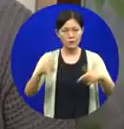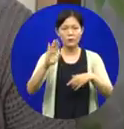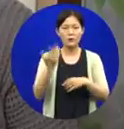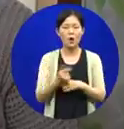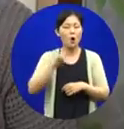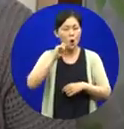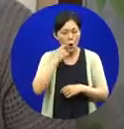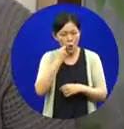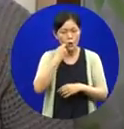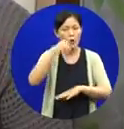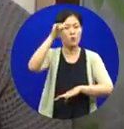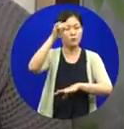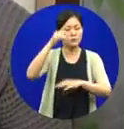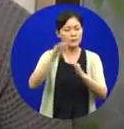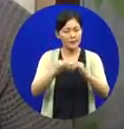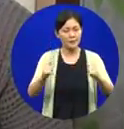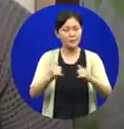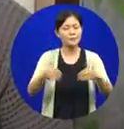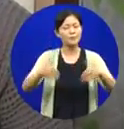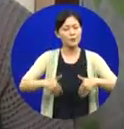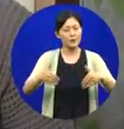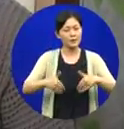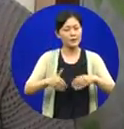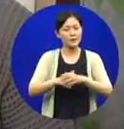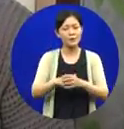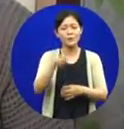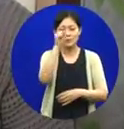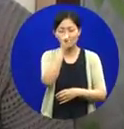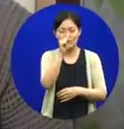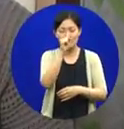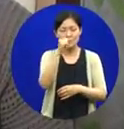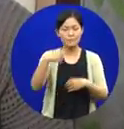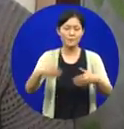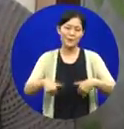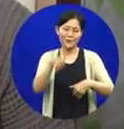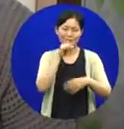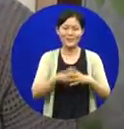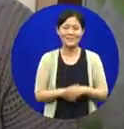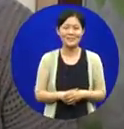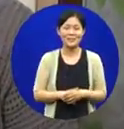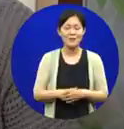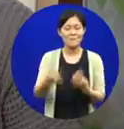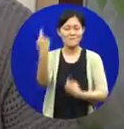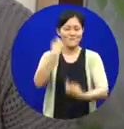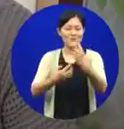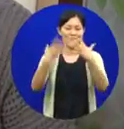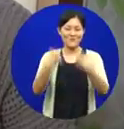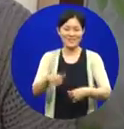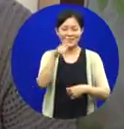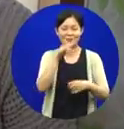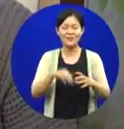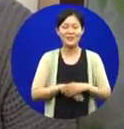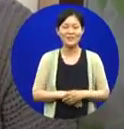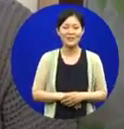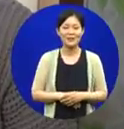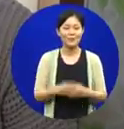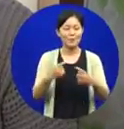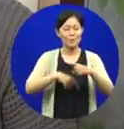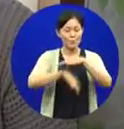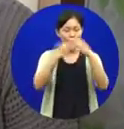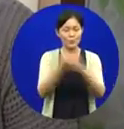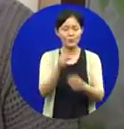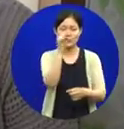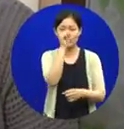돼서 더 어려운 계층들이라든가 진짜 도움이 필요하신 분들이 조금 받는 게 필요하다고 생각을 해요. 이제 문의가 굉장히 많아요. 예.